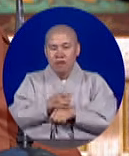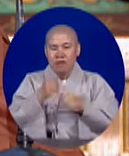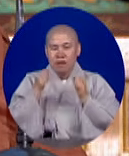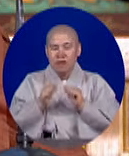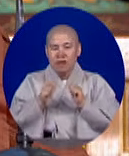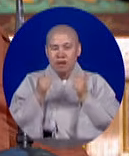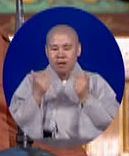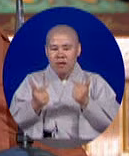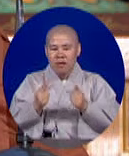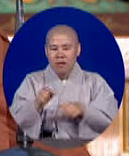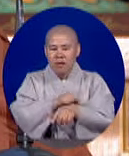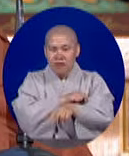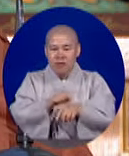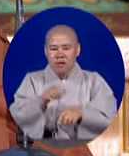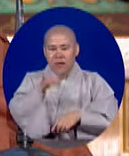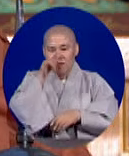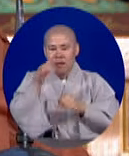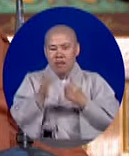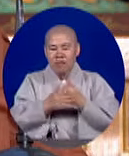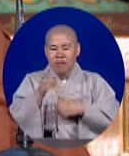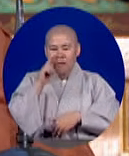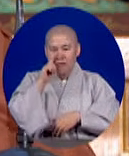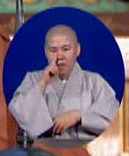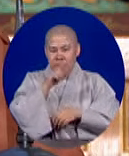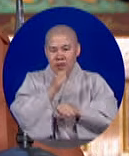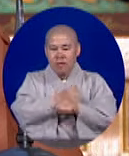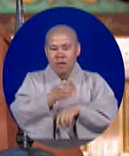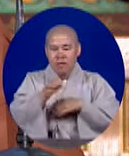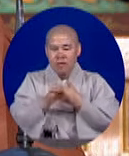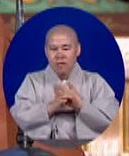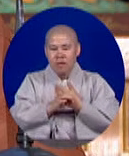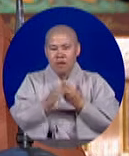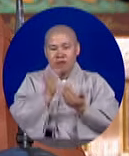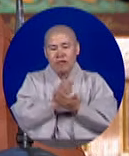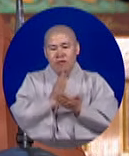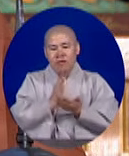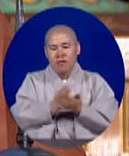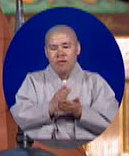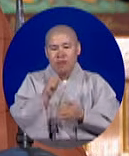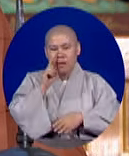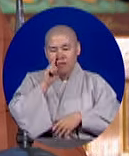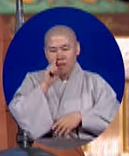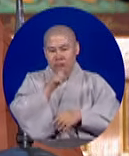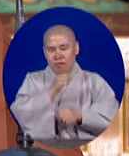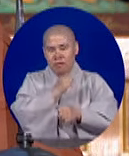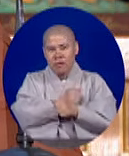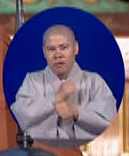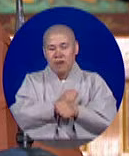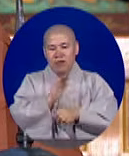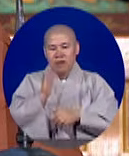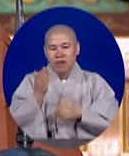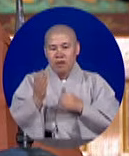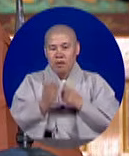때문에 악하러 들면 별별 악을 다 하게 되는 게 그게 진성이 불수자성 수연성이에요.